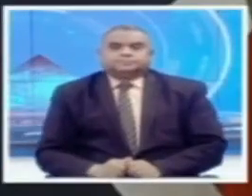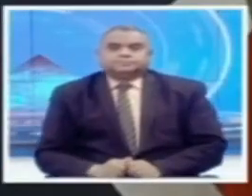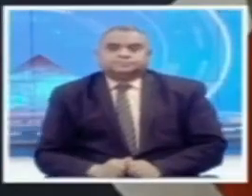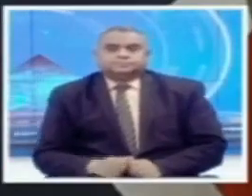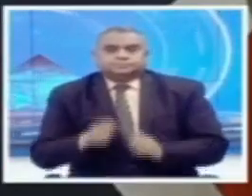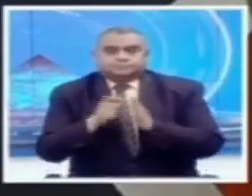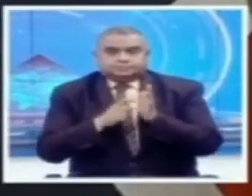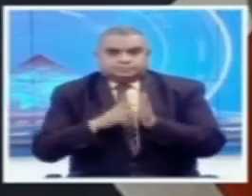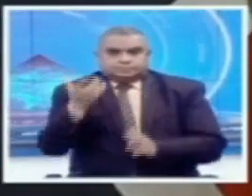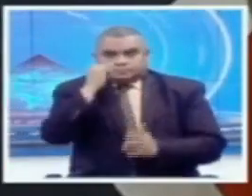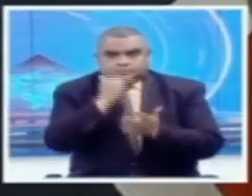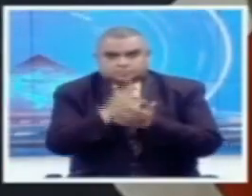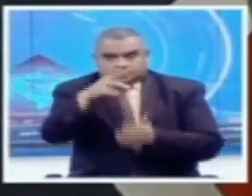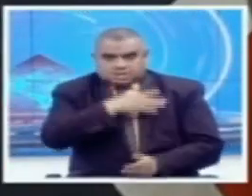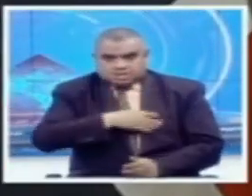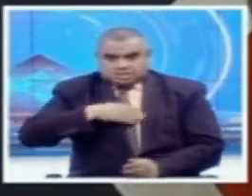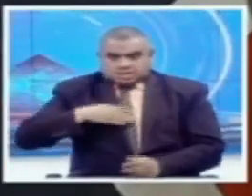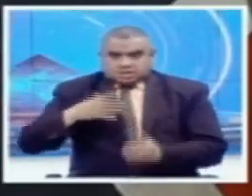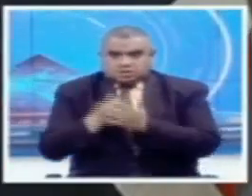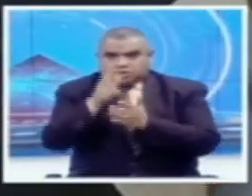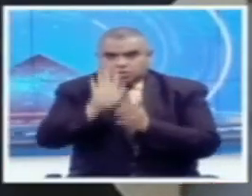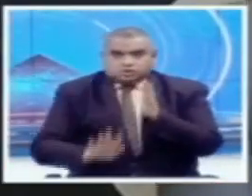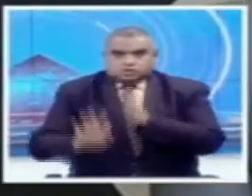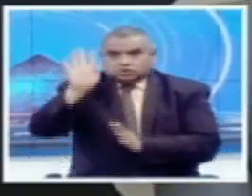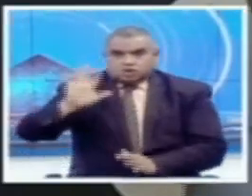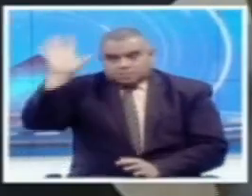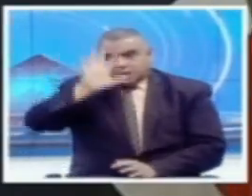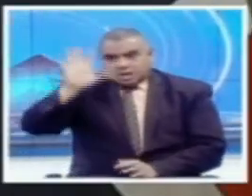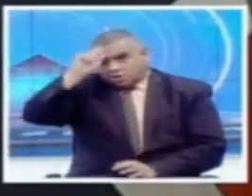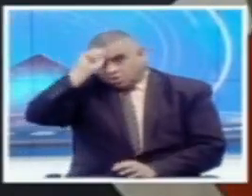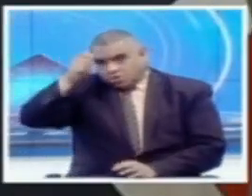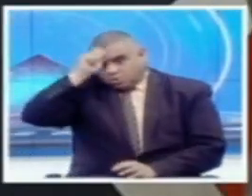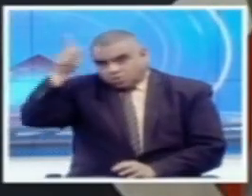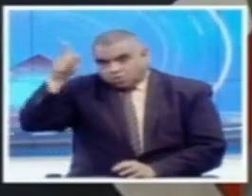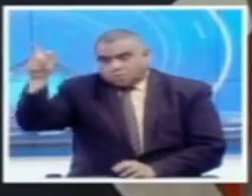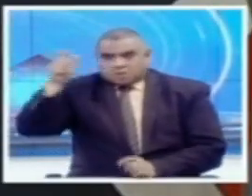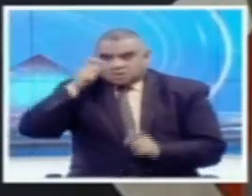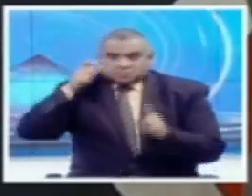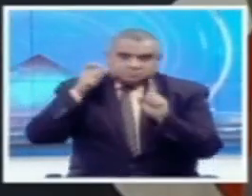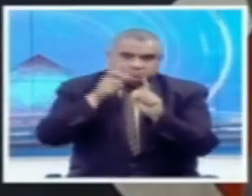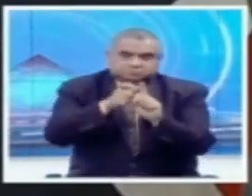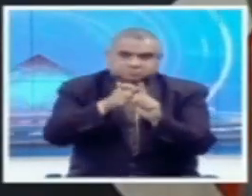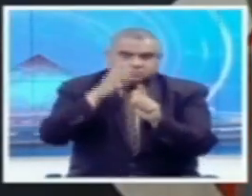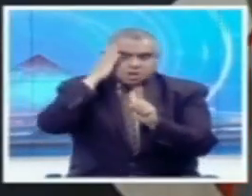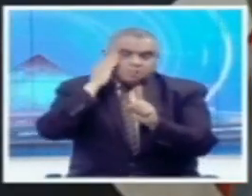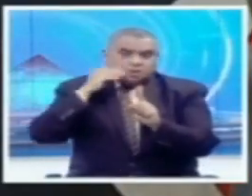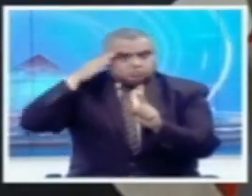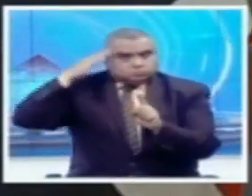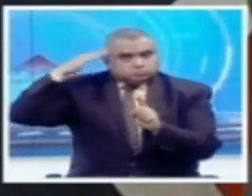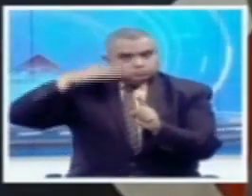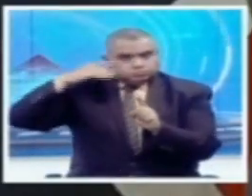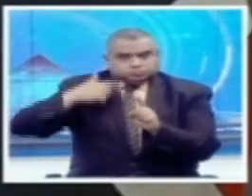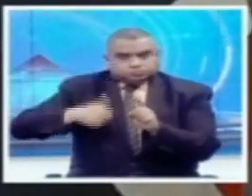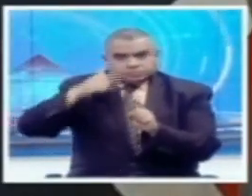النرويج على الرغم أنها في شمال أوروبا فإنها تولي اهتماما كبيرة بهذه المنطقة